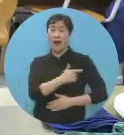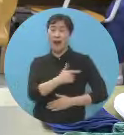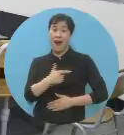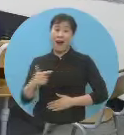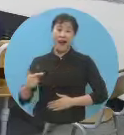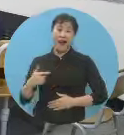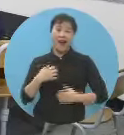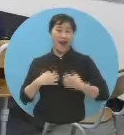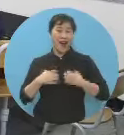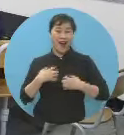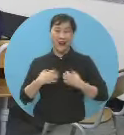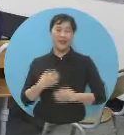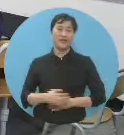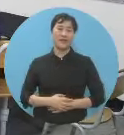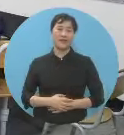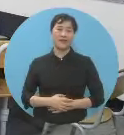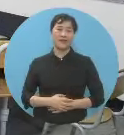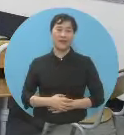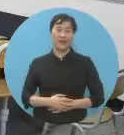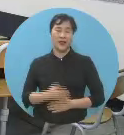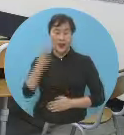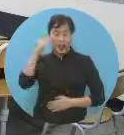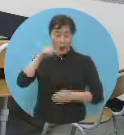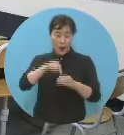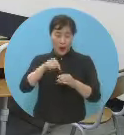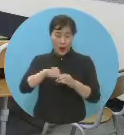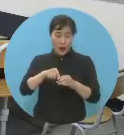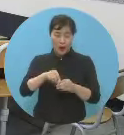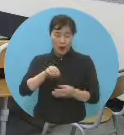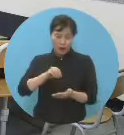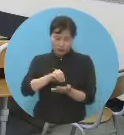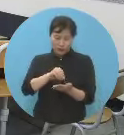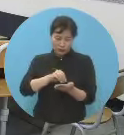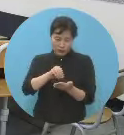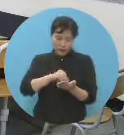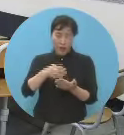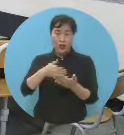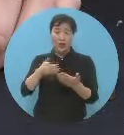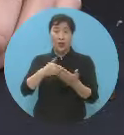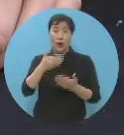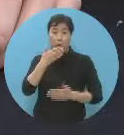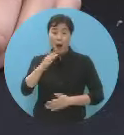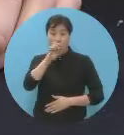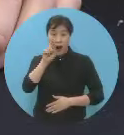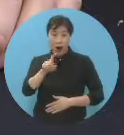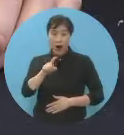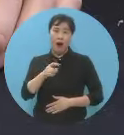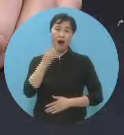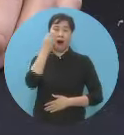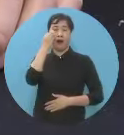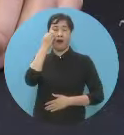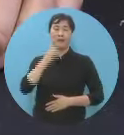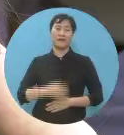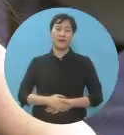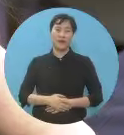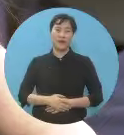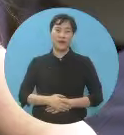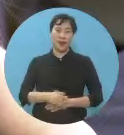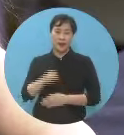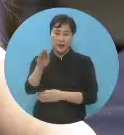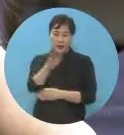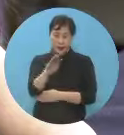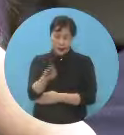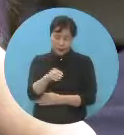좋아요. 잉크랑 먹물로 그림을 그릴 수 있다는 게 신기해요. 붓에 먹을 묻혀 캘리그래피